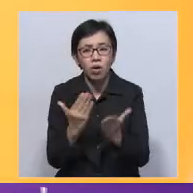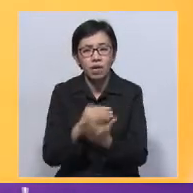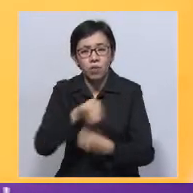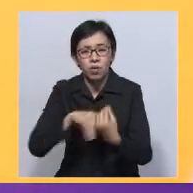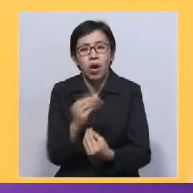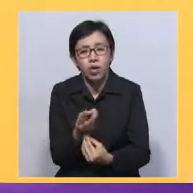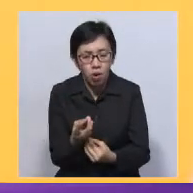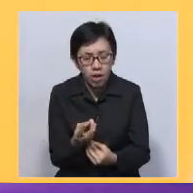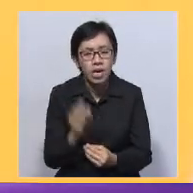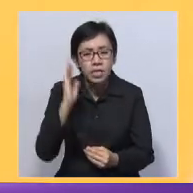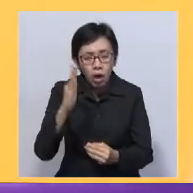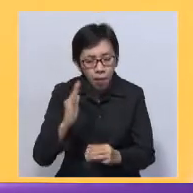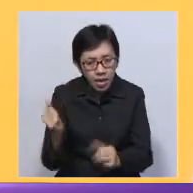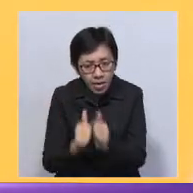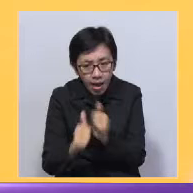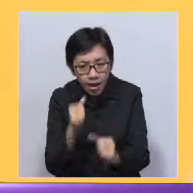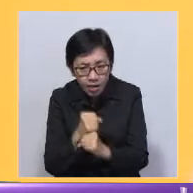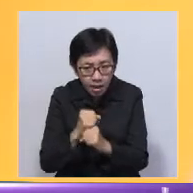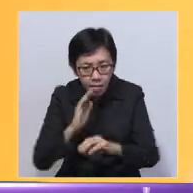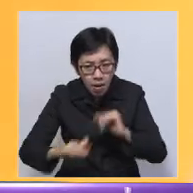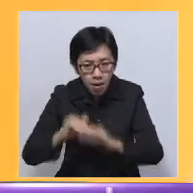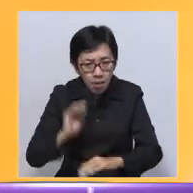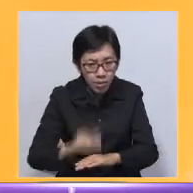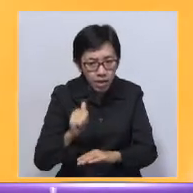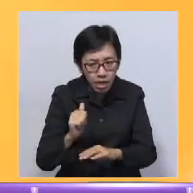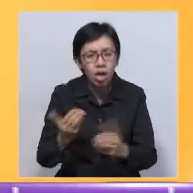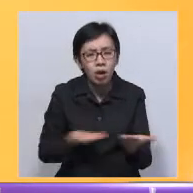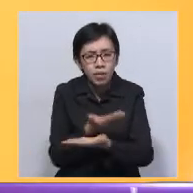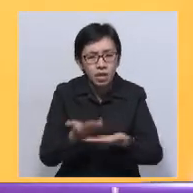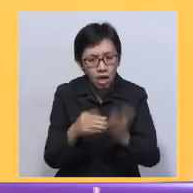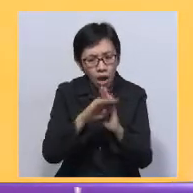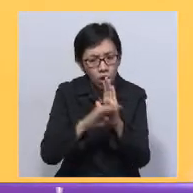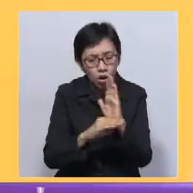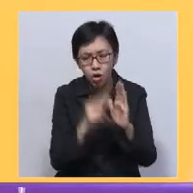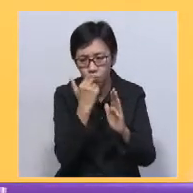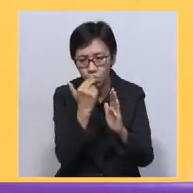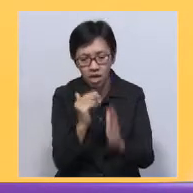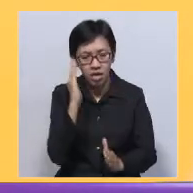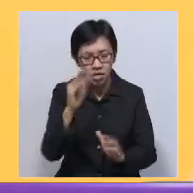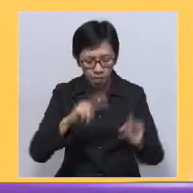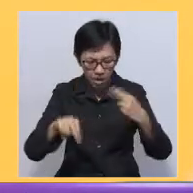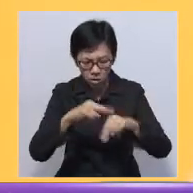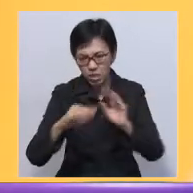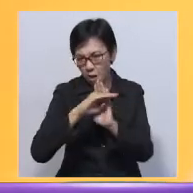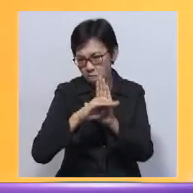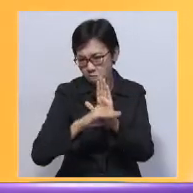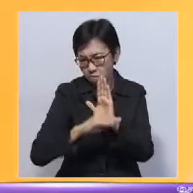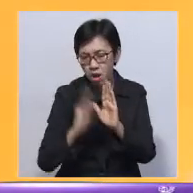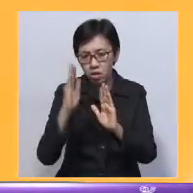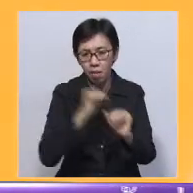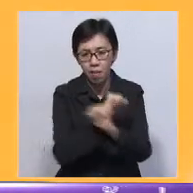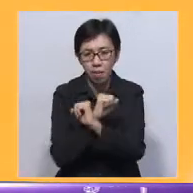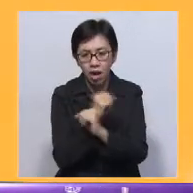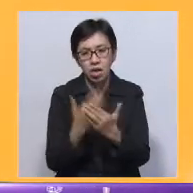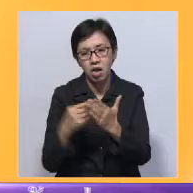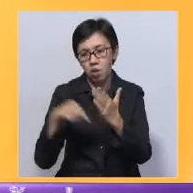ายได้น้อยเพิ่มขีดความสามารถทุกขั้นตอนพิจารณาอย่างรอบคอบและจะใช้ทุกกลไกตรวจสอบทุกขั้นตอนเพื่อป้องกัน